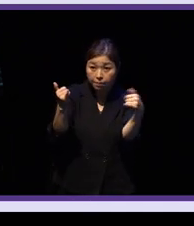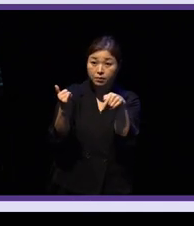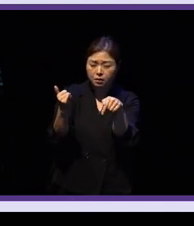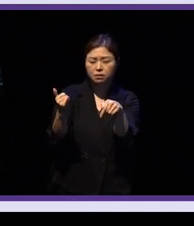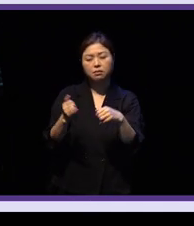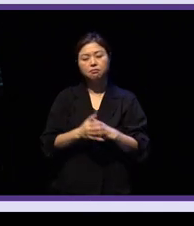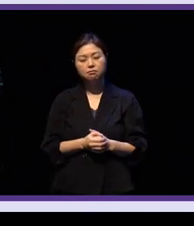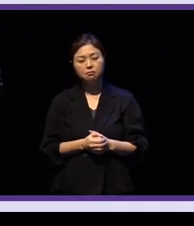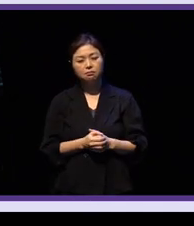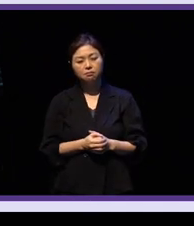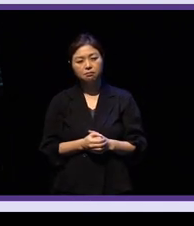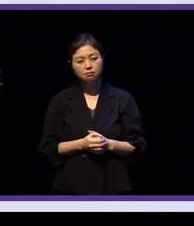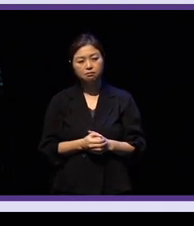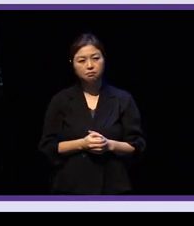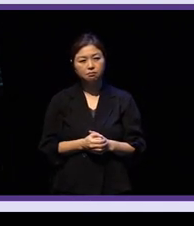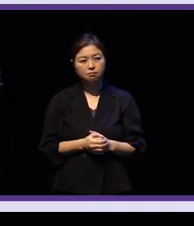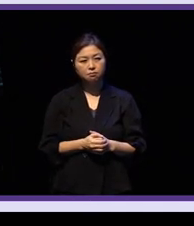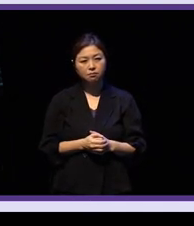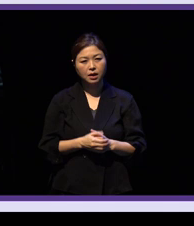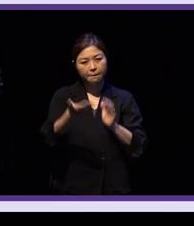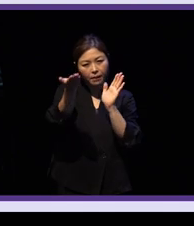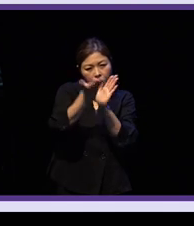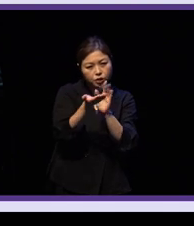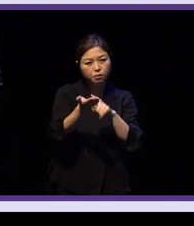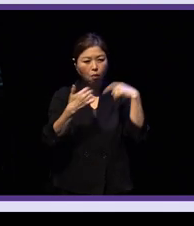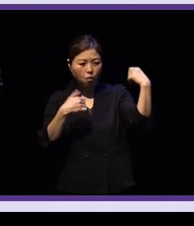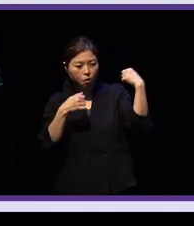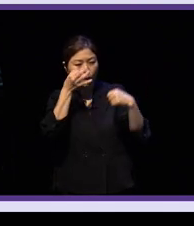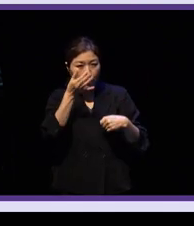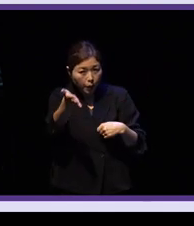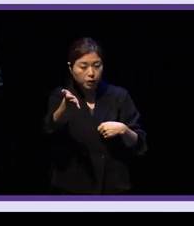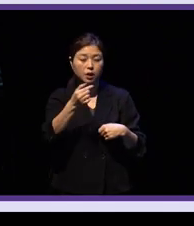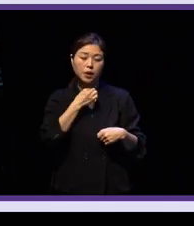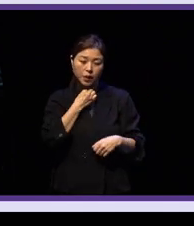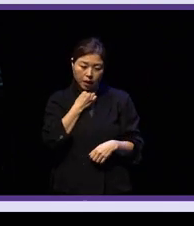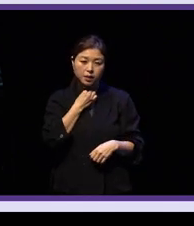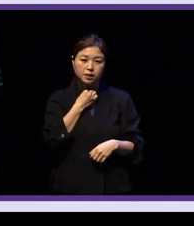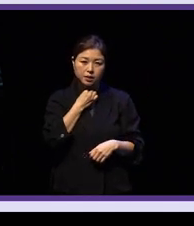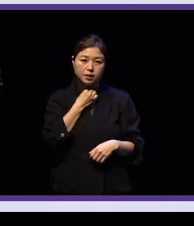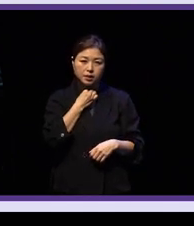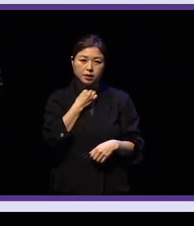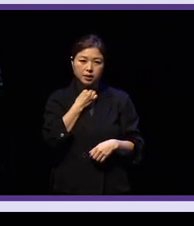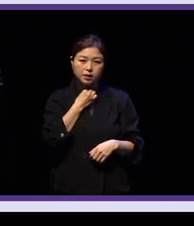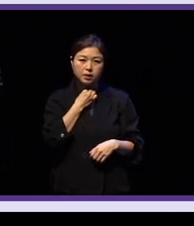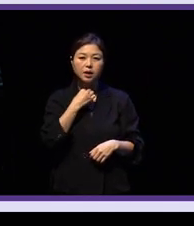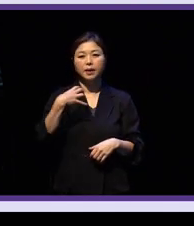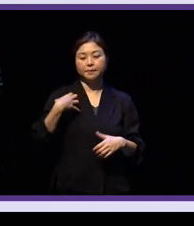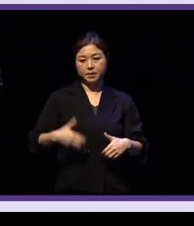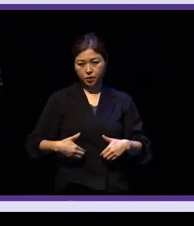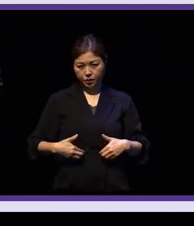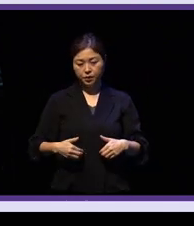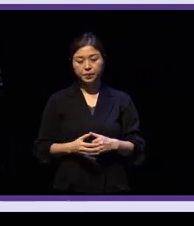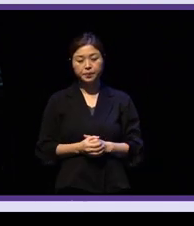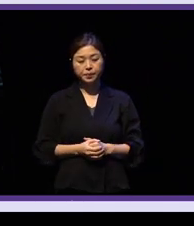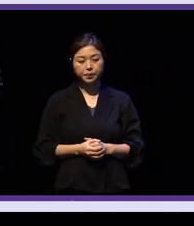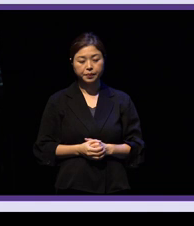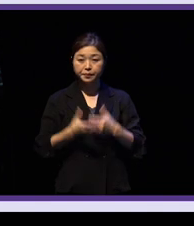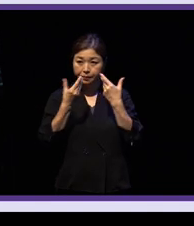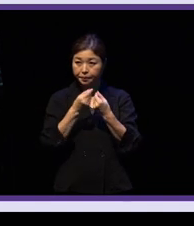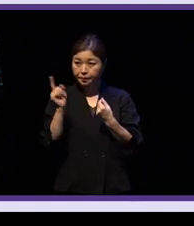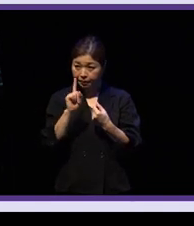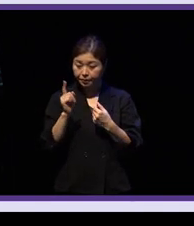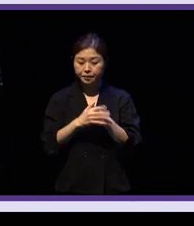많아서 어떤 그 수혜자 맞춤형 프로그램을 제공할 수 있도록 그런 좀 견인차 역할을 해야 되겠다 그래서 예를 들자면